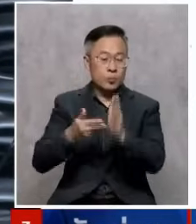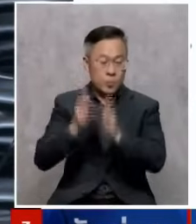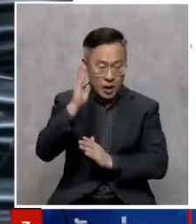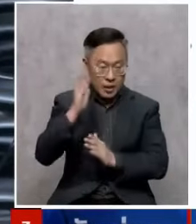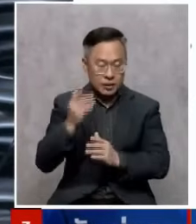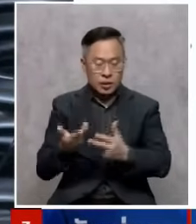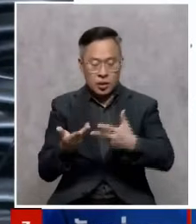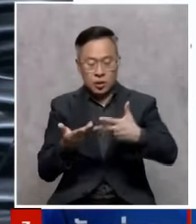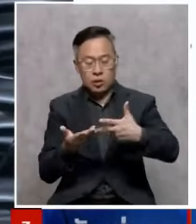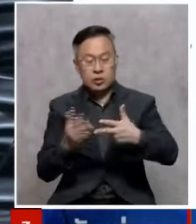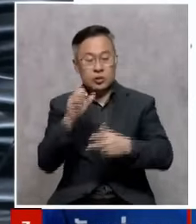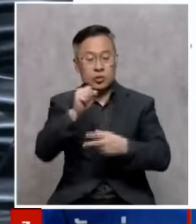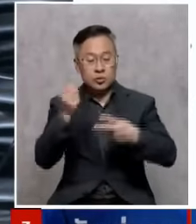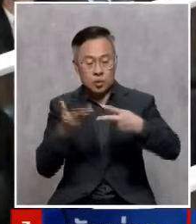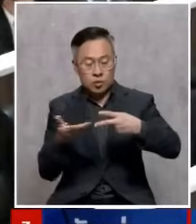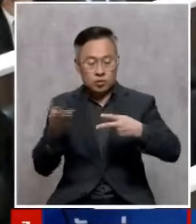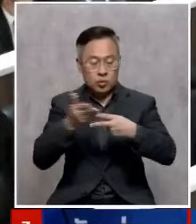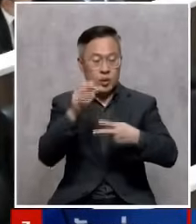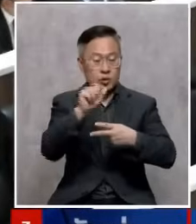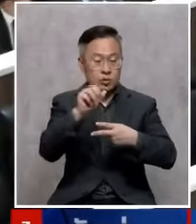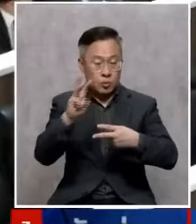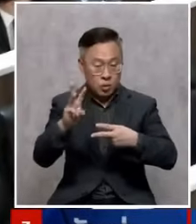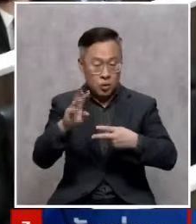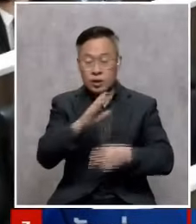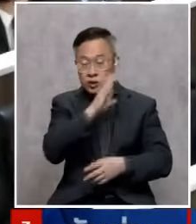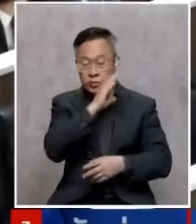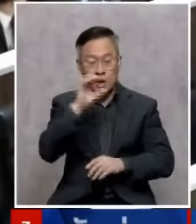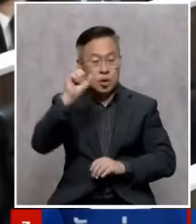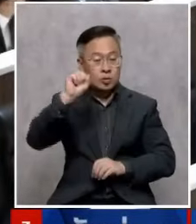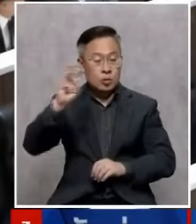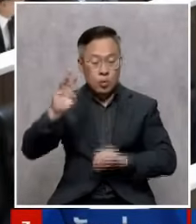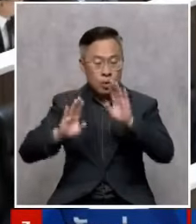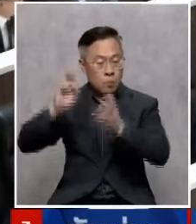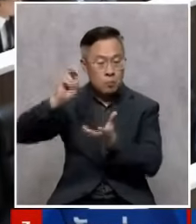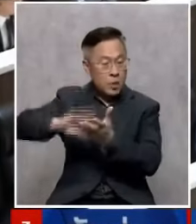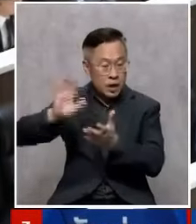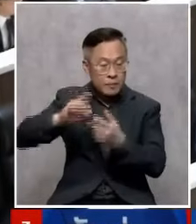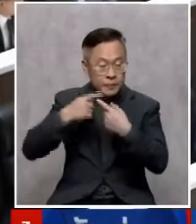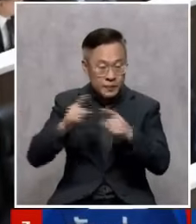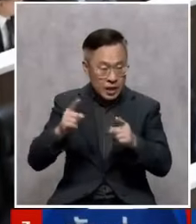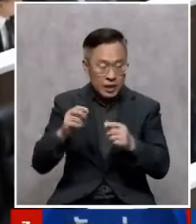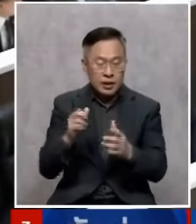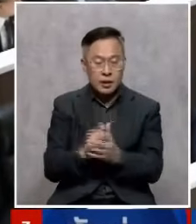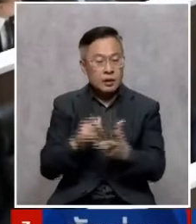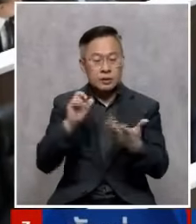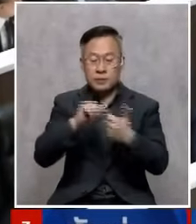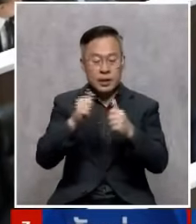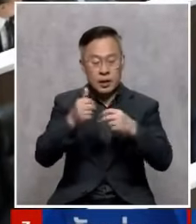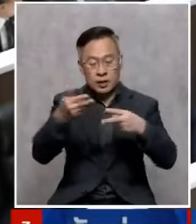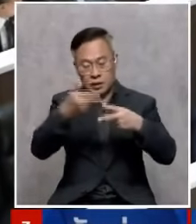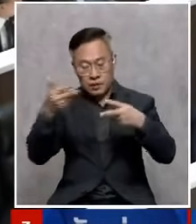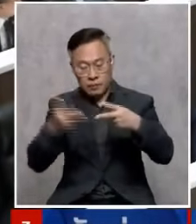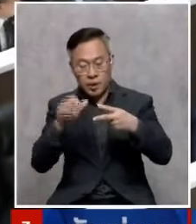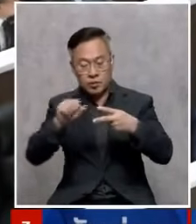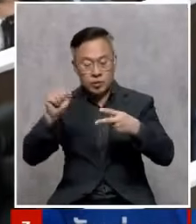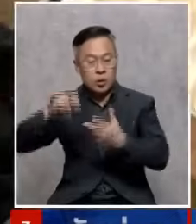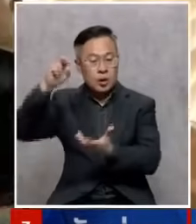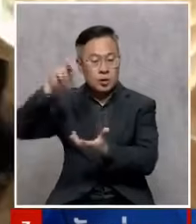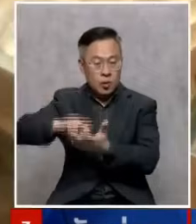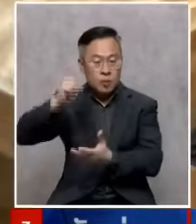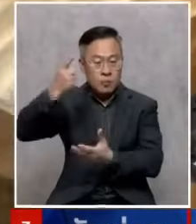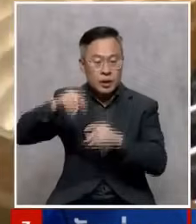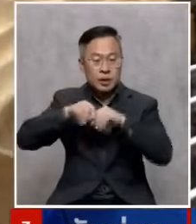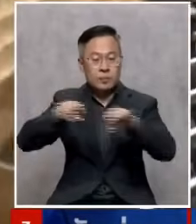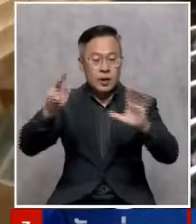วุฒิสภาแล้วสมมุติว่าแม้เสียงข้างมากของวุฒิสภาจะไม่เห็นชอบแต่ก็ไม่มีผลจะคว่ำพรบได้นะคะการจะ